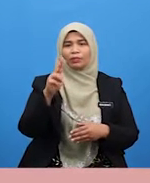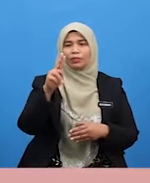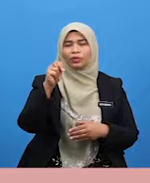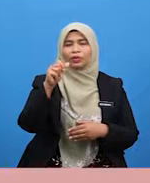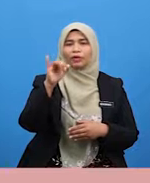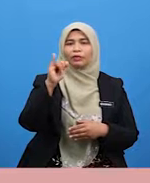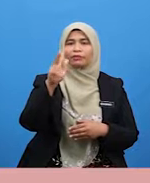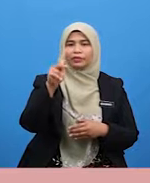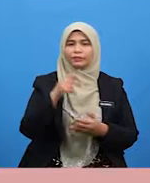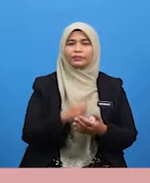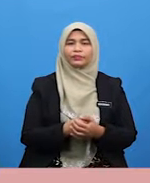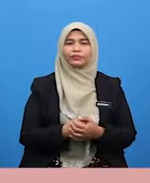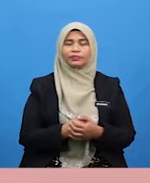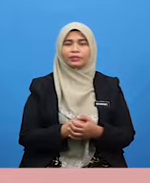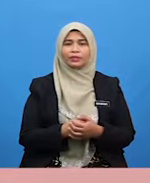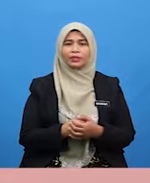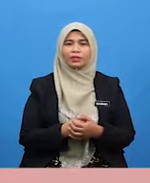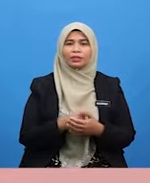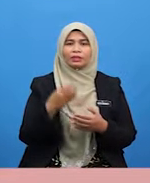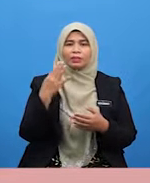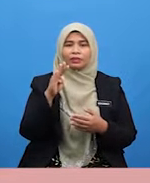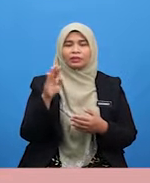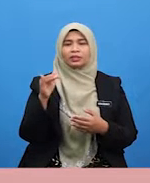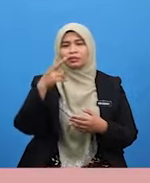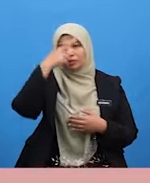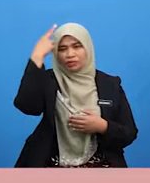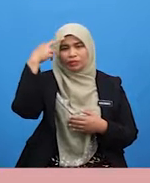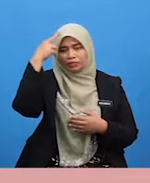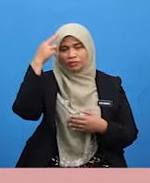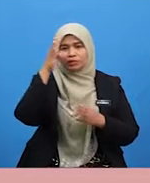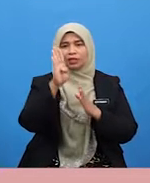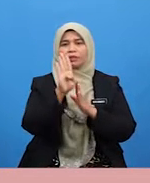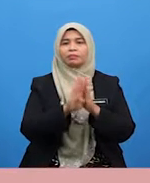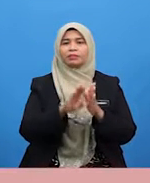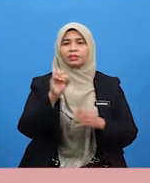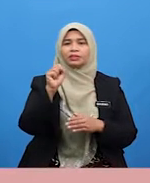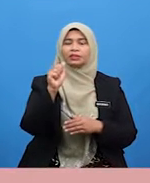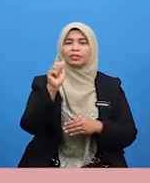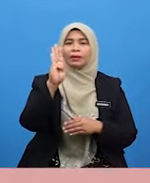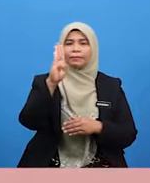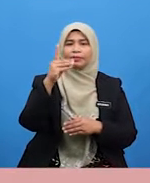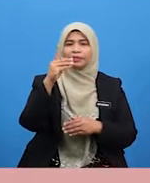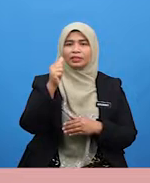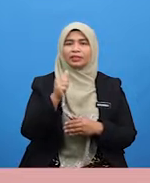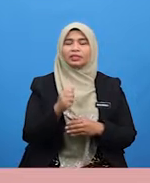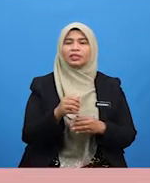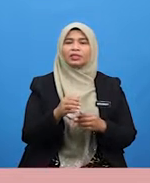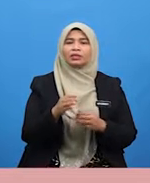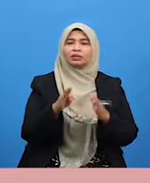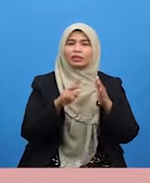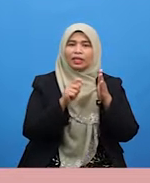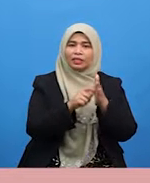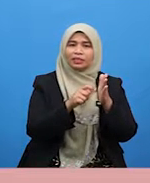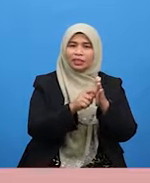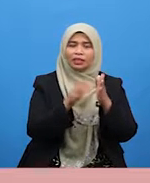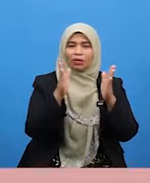daripada Abu Hurairah radhiyallahu anhu bahwasanya Rasulullah sallallahu alaihi wasallam bersabda,